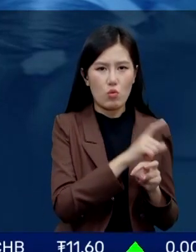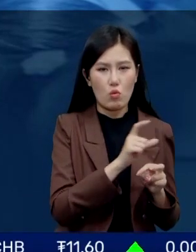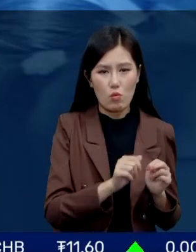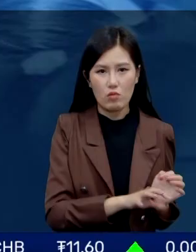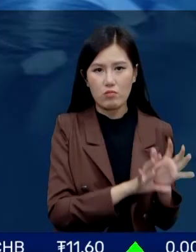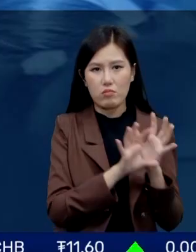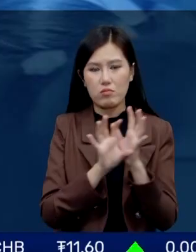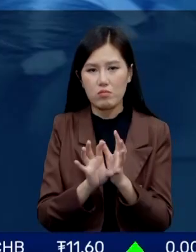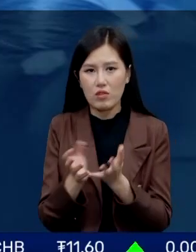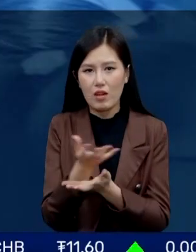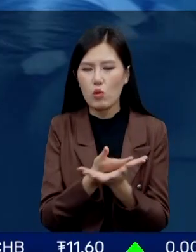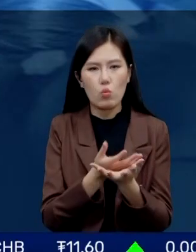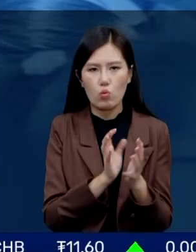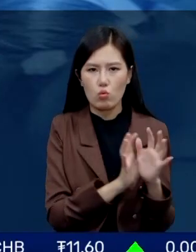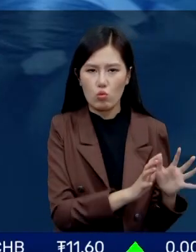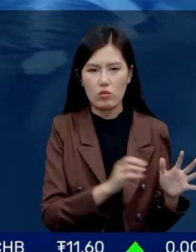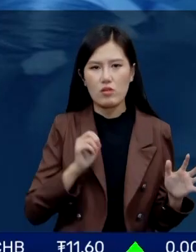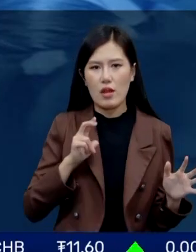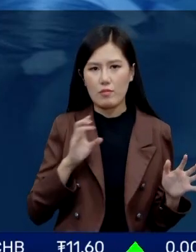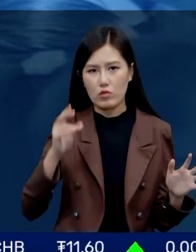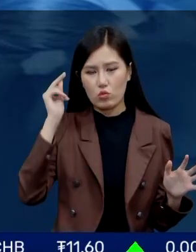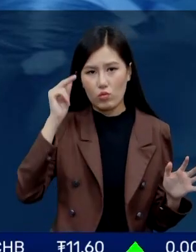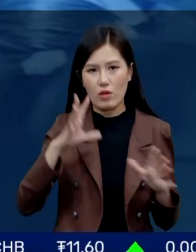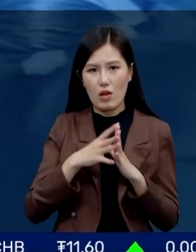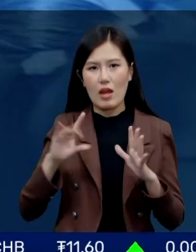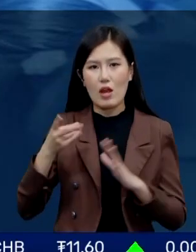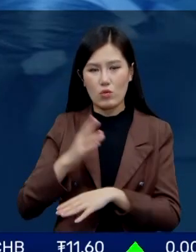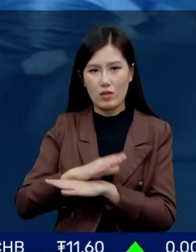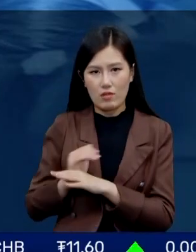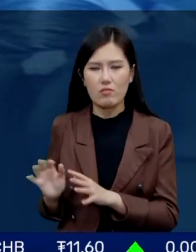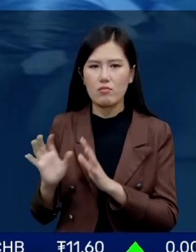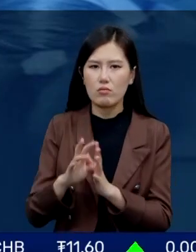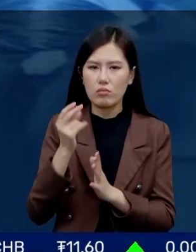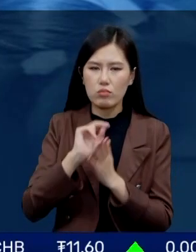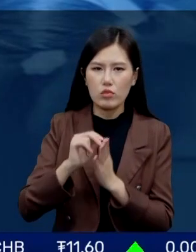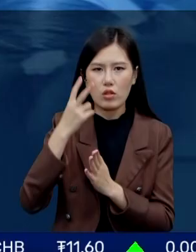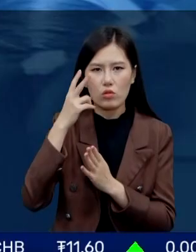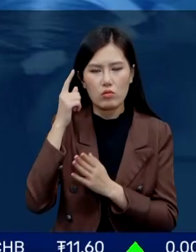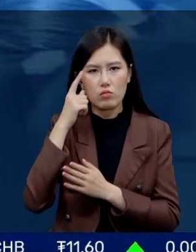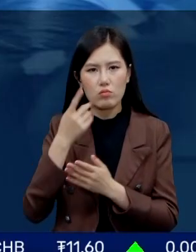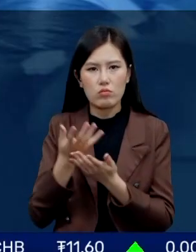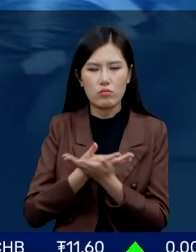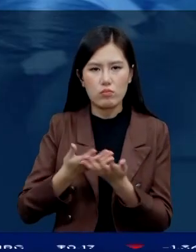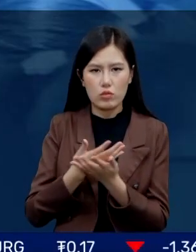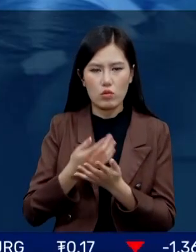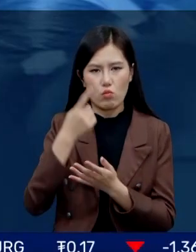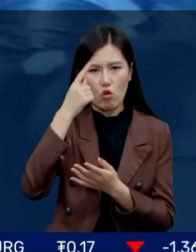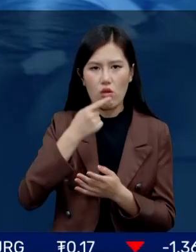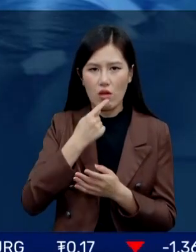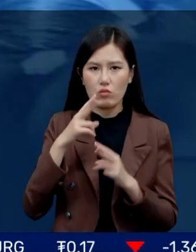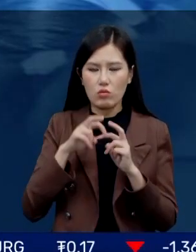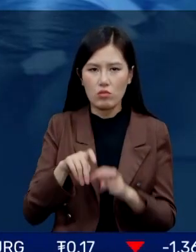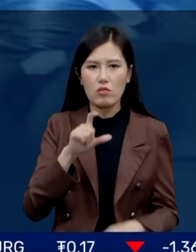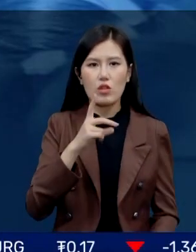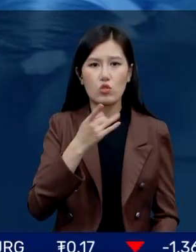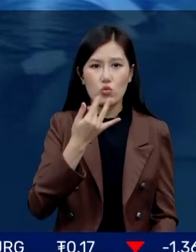сургуулийн сурагчдын дунд зохион байгууллаа. 10-аас 12 дугаар ангийн сурагчид сэх цагаан бог найраглалд хилзүүн үүднээс судалгаа хийхдээ хил зүг,